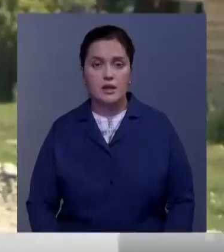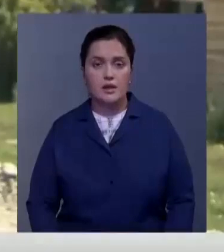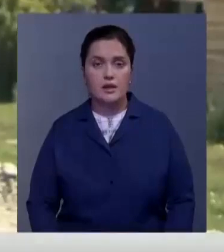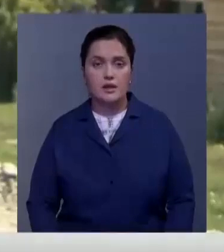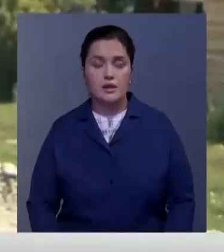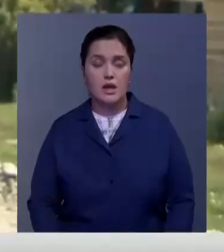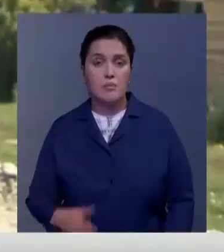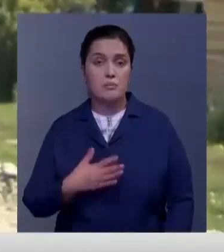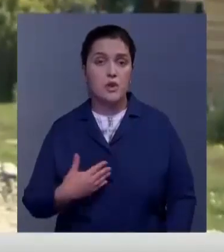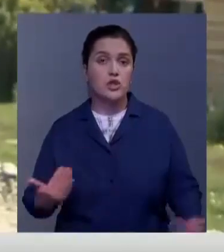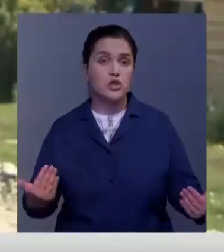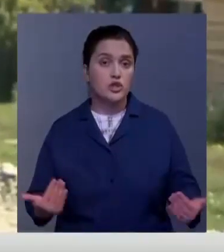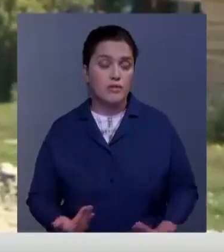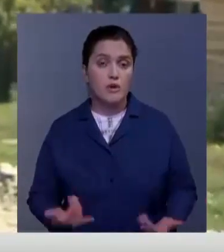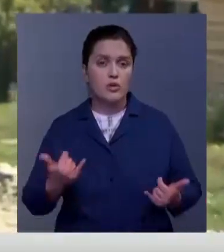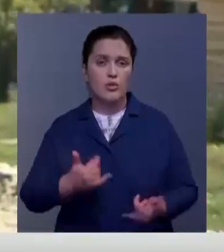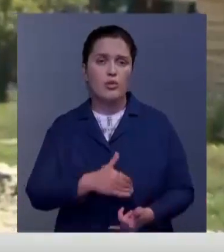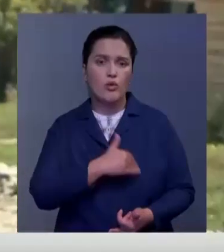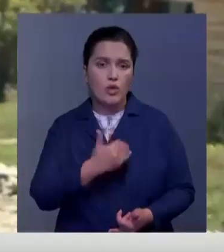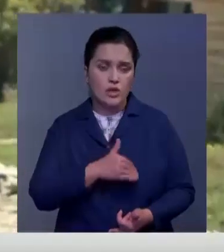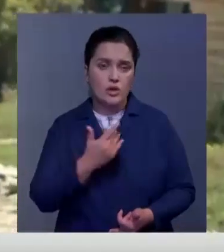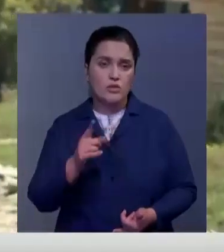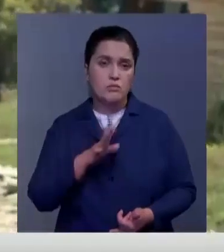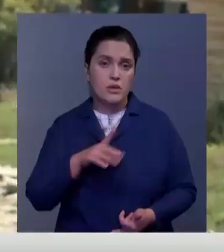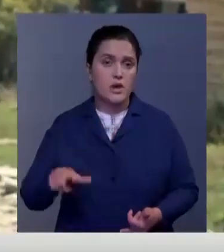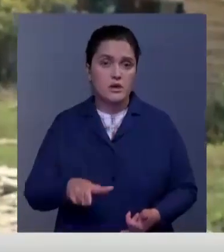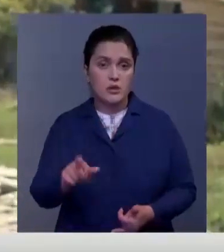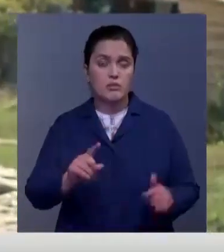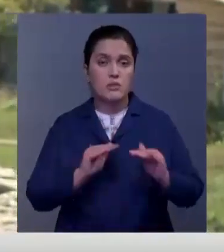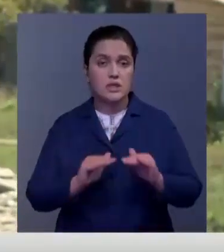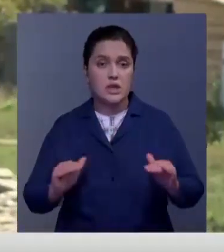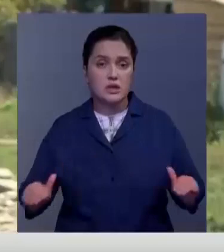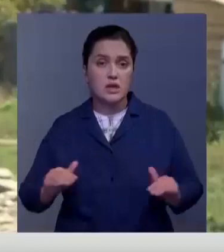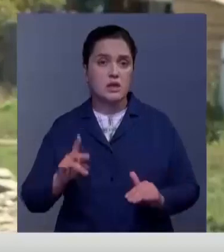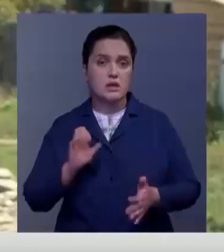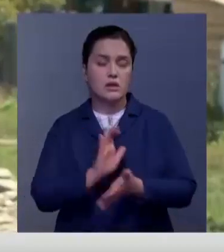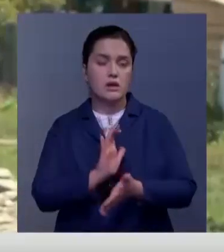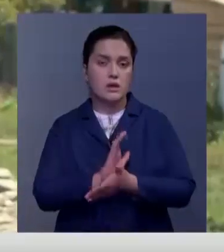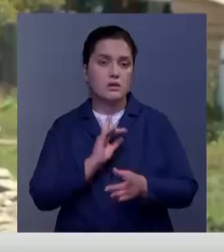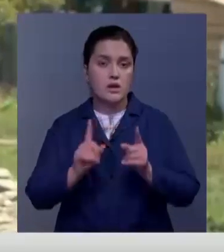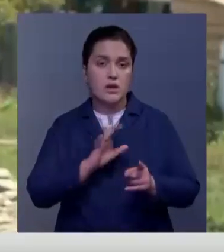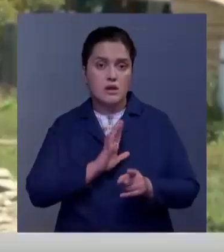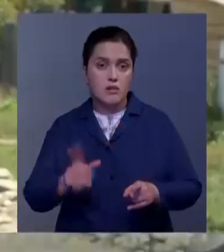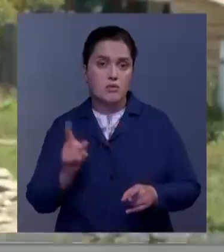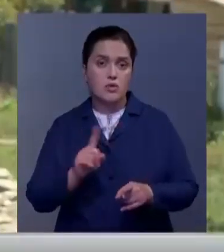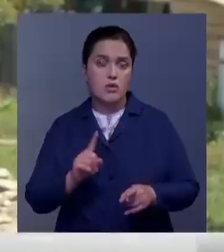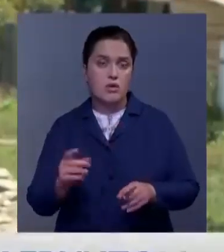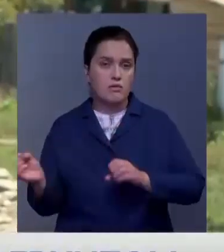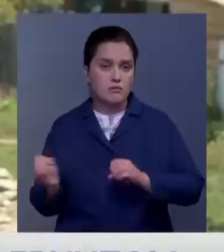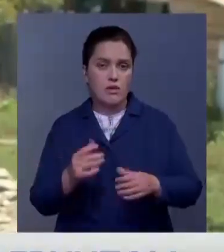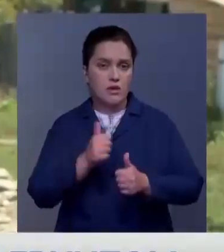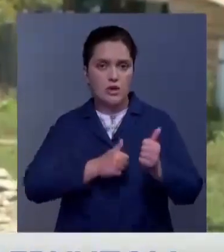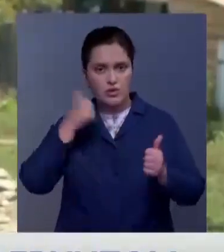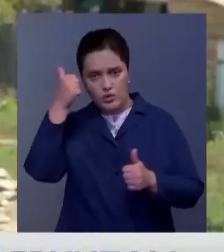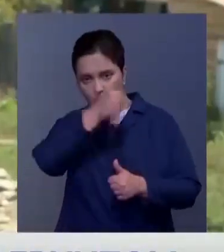Мы живем в цивилизованном мире. И хочется, чтобы были тротуары, дети, чтобы не ходили по грязи. А то, что подсыпают каждый год, это не